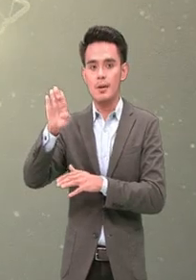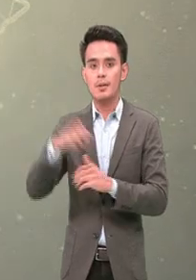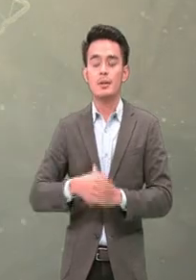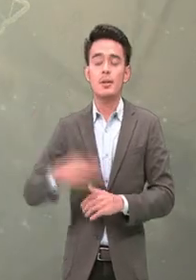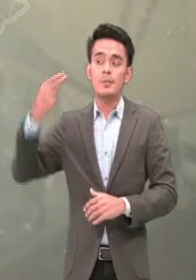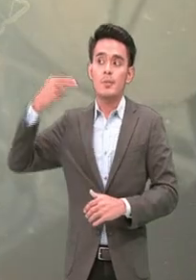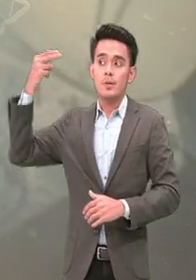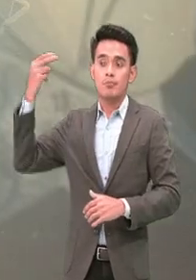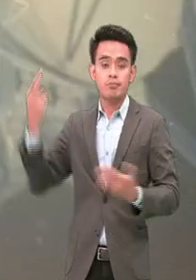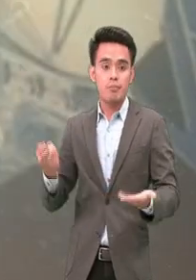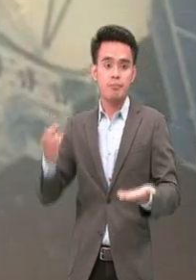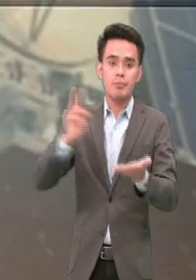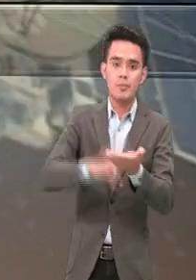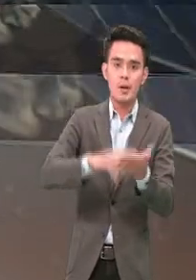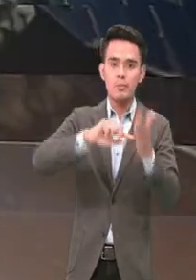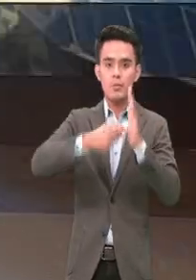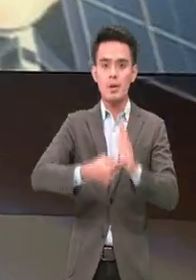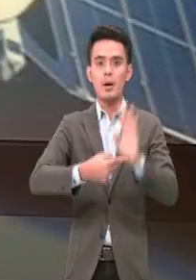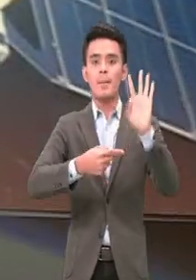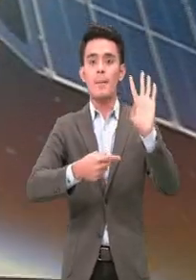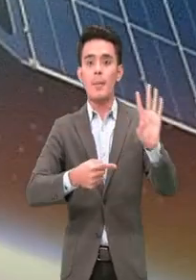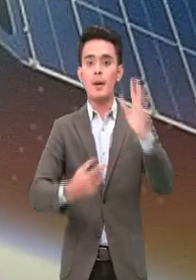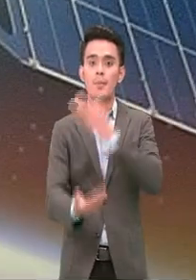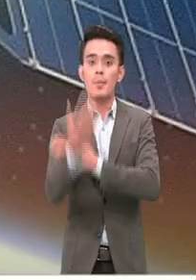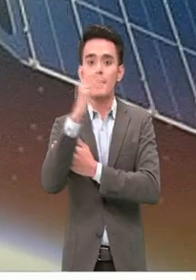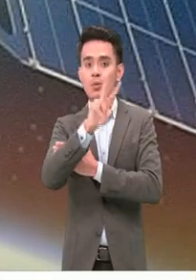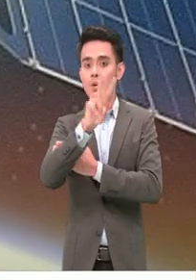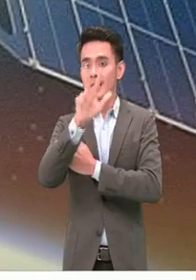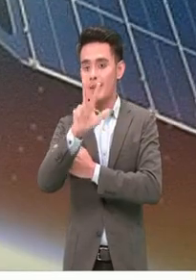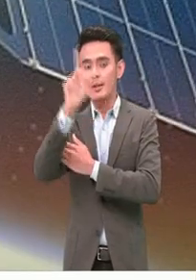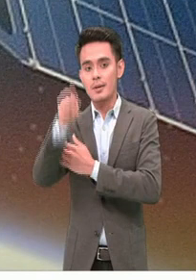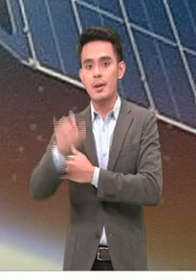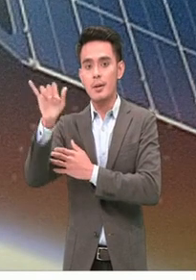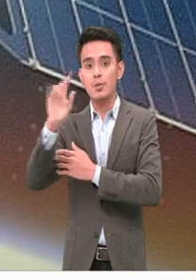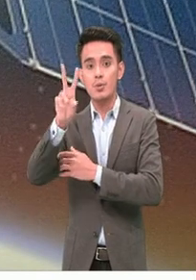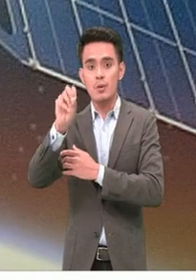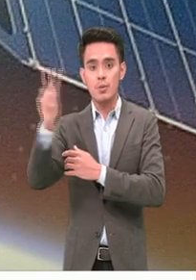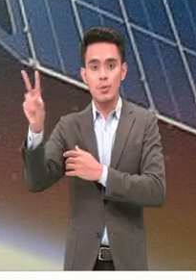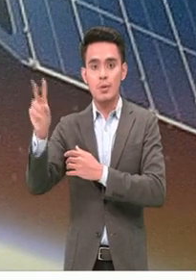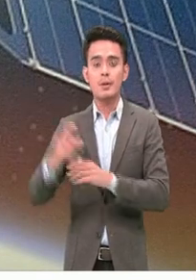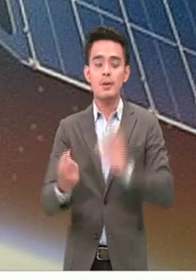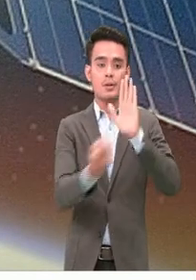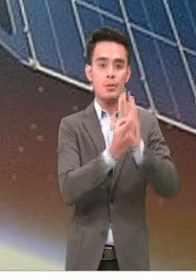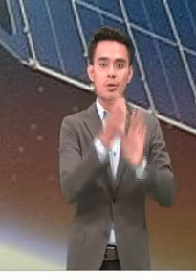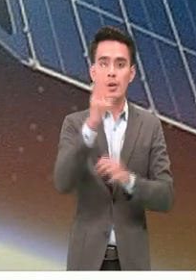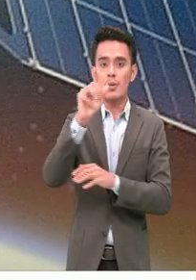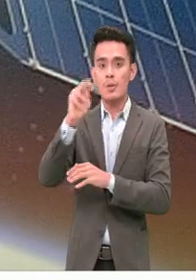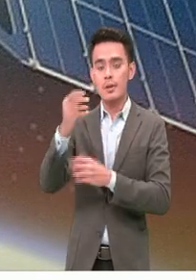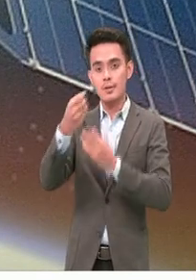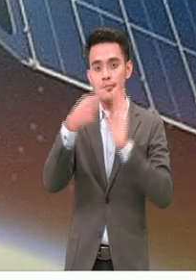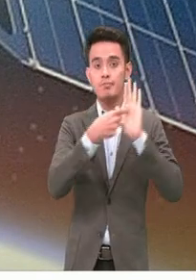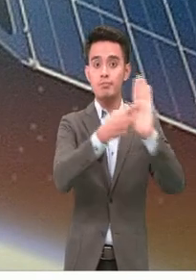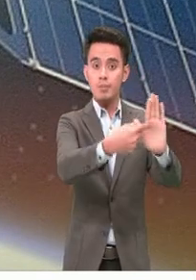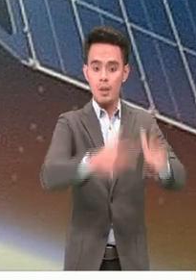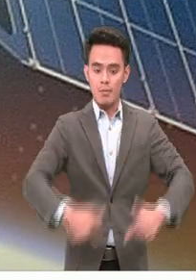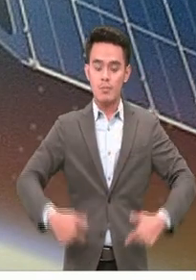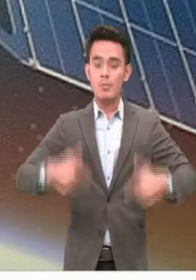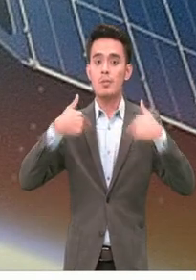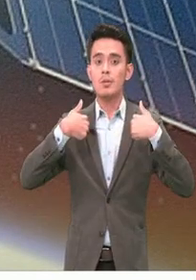Sejarah baru bakal tercipta bermula 4 pagi 23 Jun 2022. Astro AWANI akan membawakan kepada anda secara